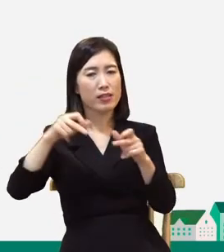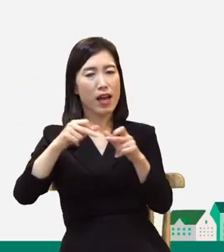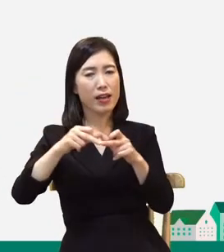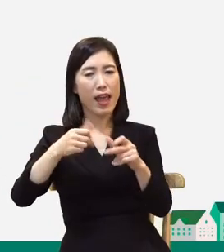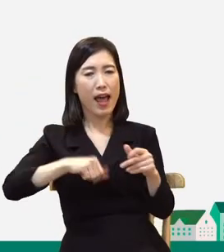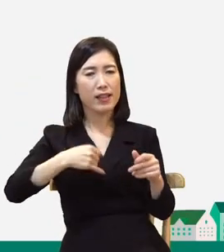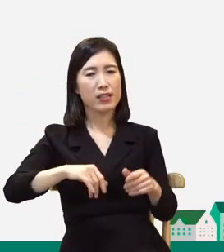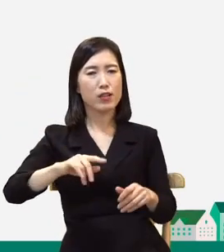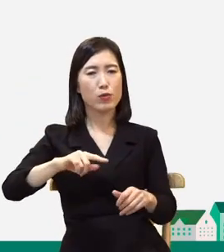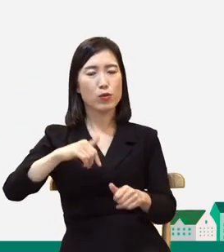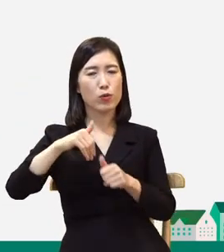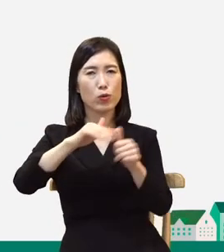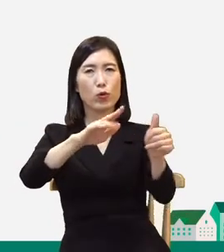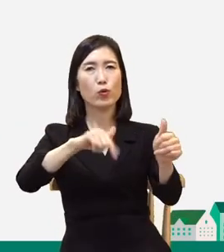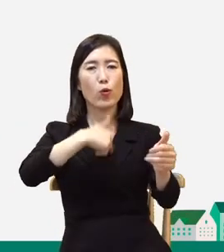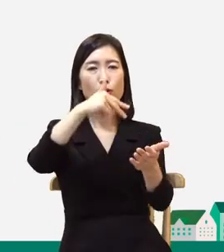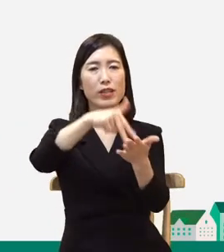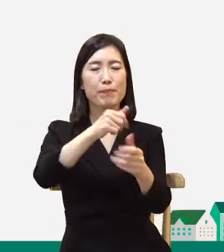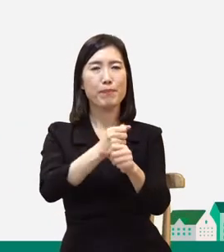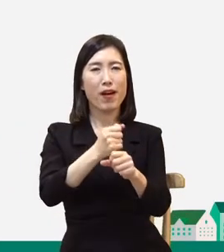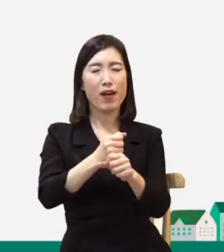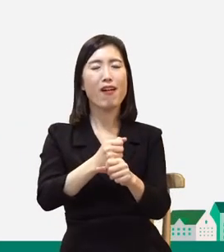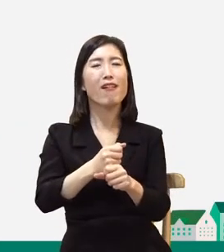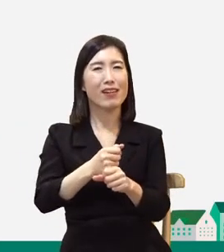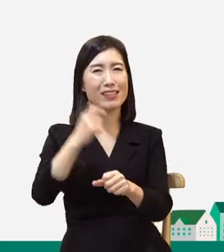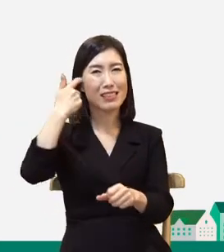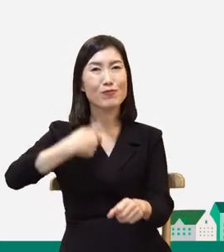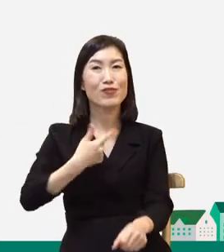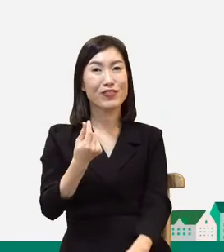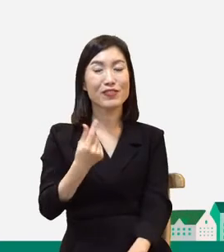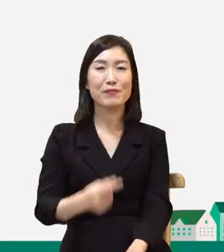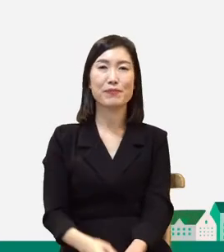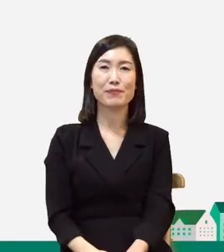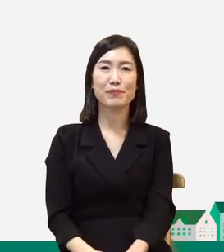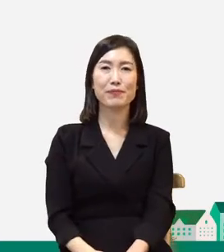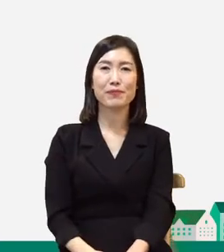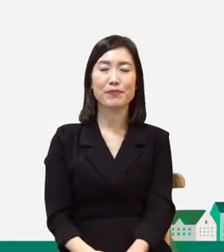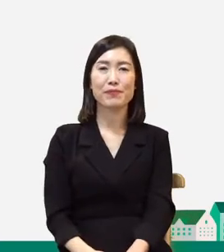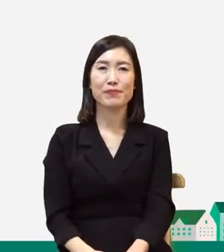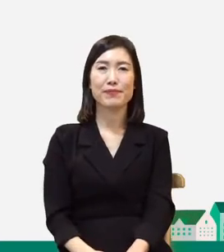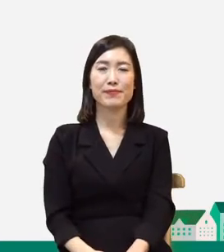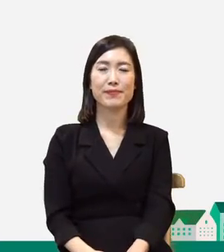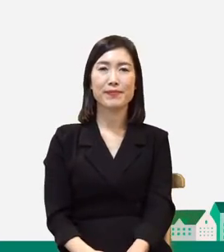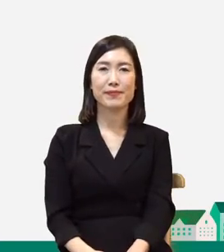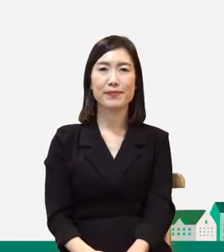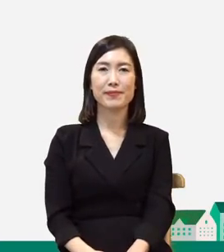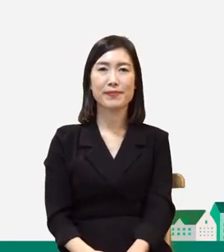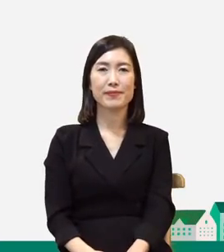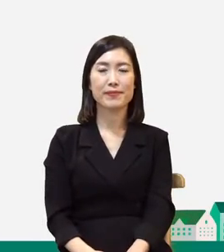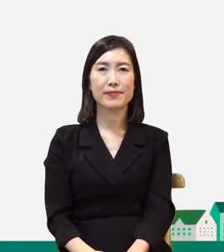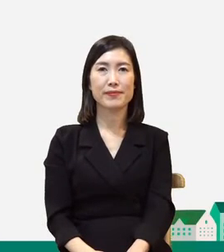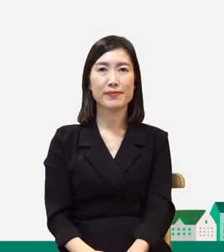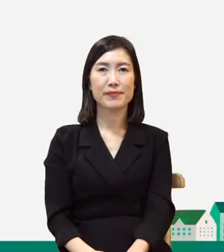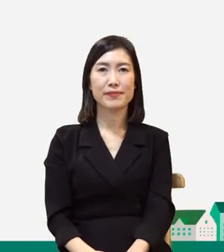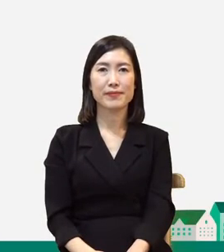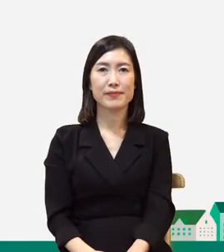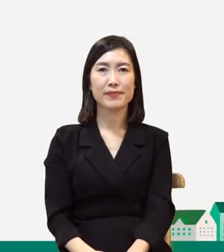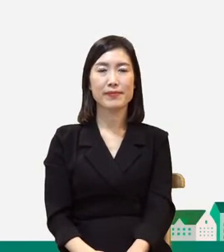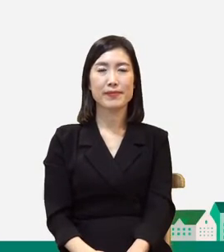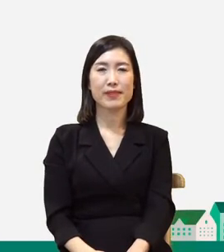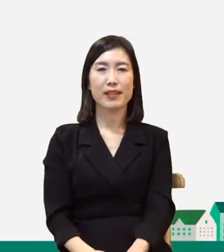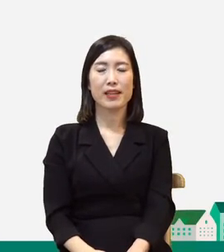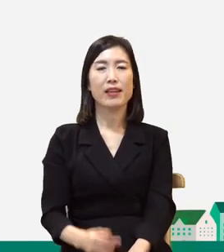이제 주거와 관련된 그리고 이제 자녀의 독립을 생각하신다면 저는 이제 그